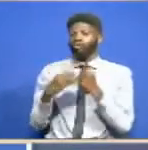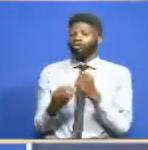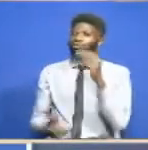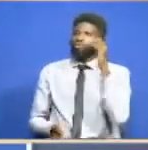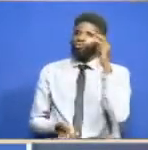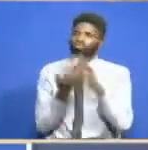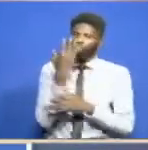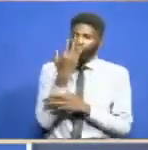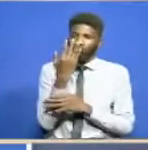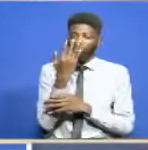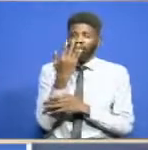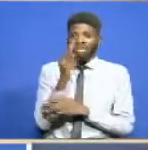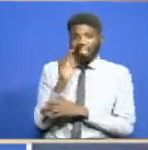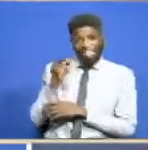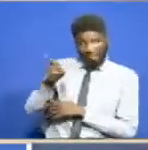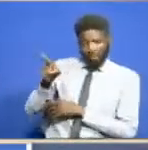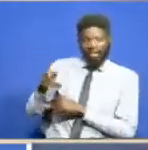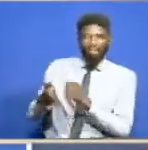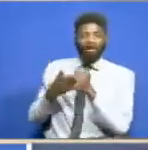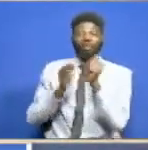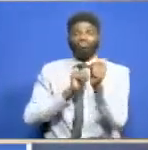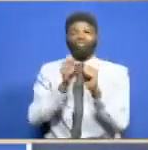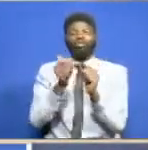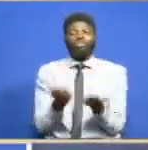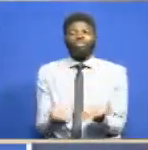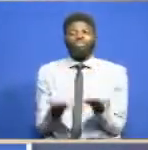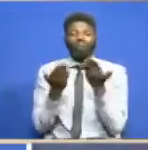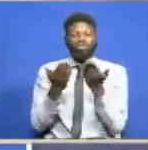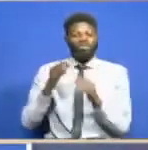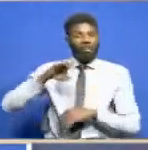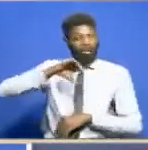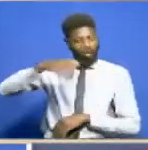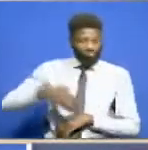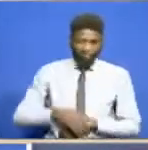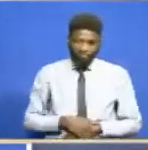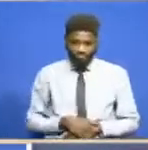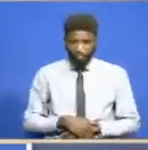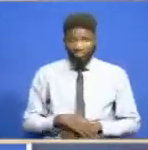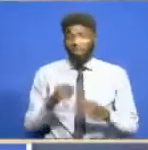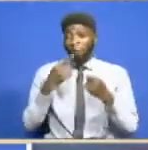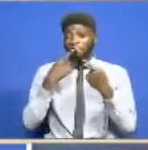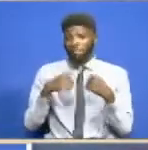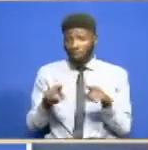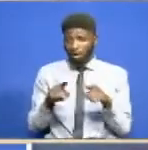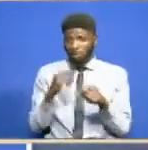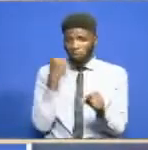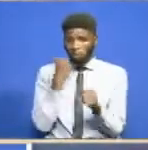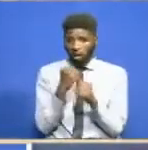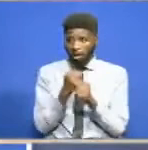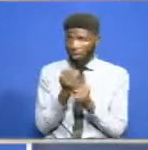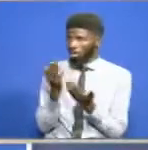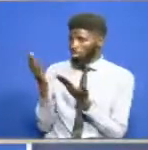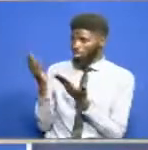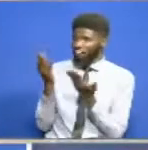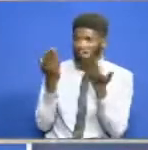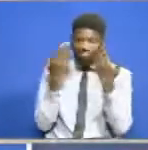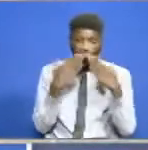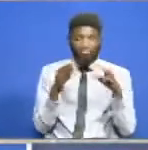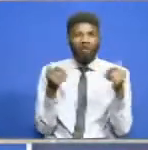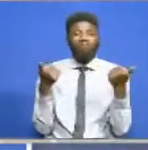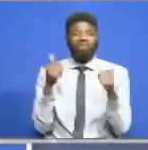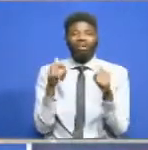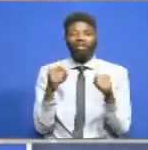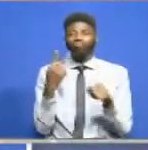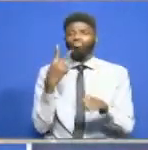kama sehemu ya mchango wake kwa michezo katika kaunti hiyo. Lakini kazi kwenye uwanja huo bado haijakamilika miaka